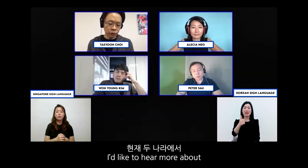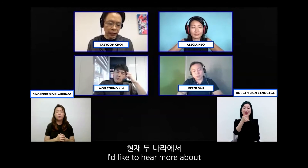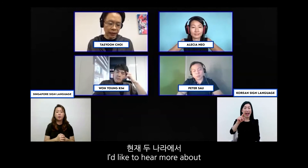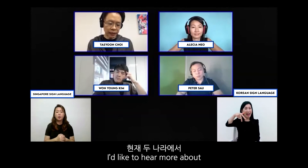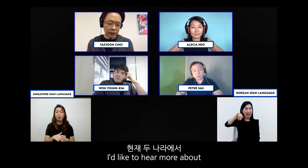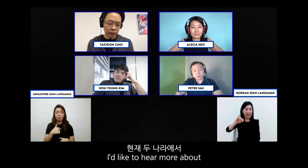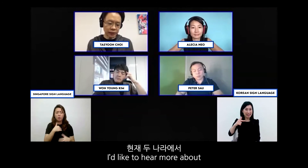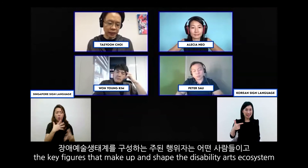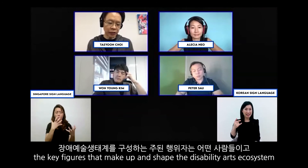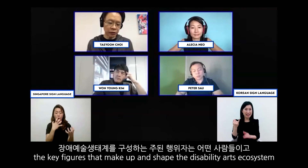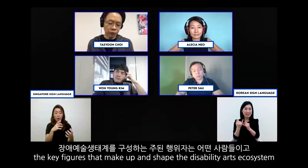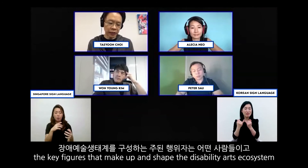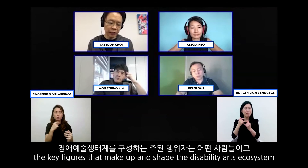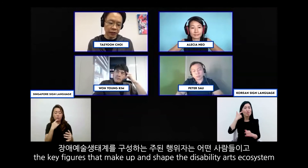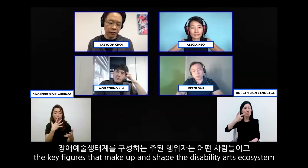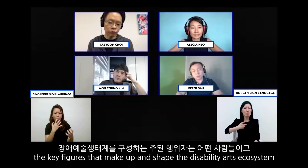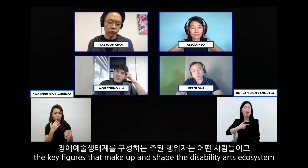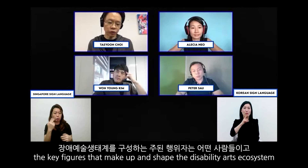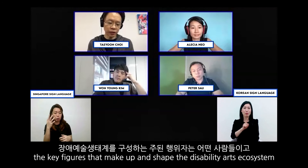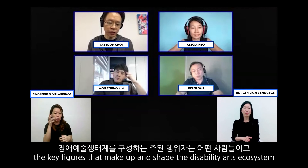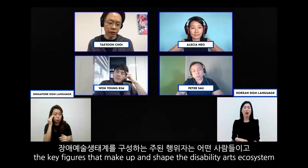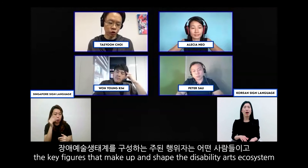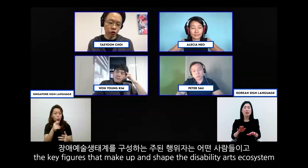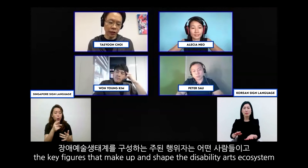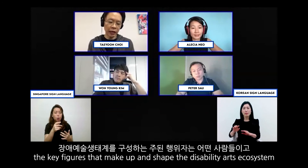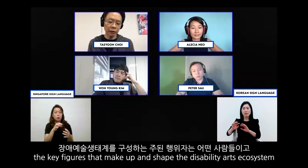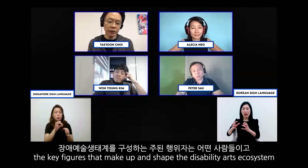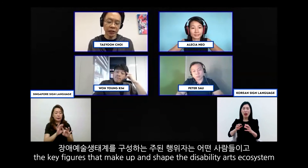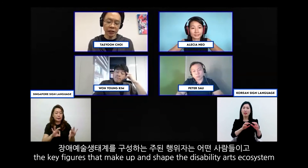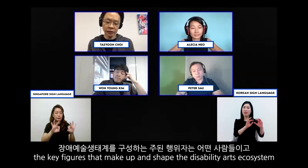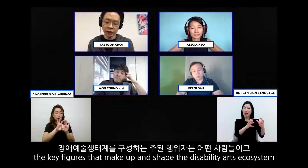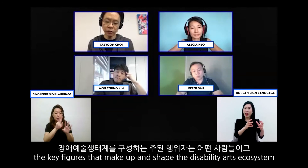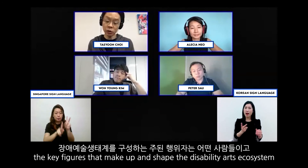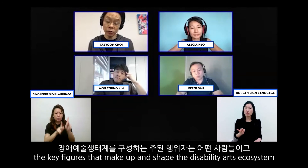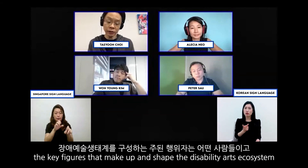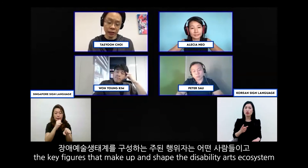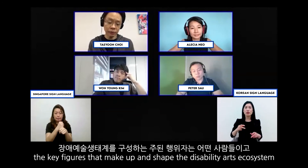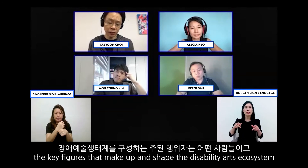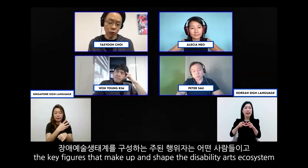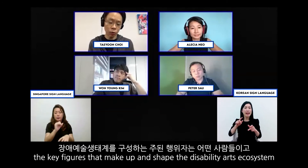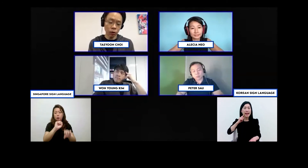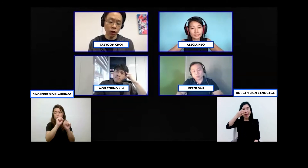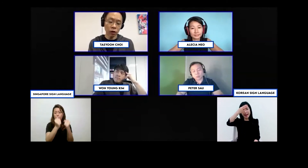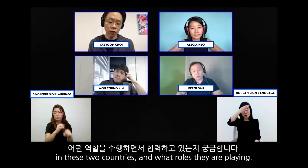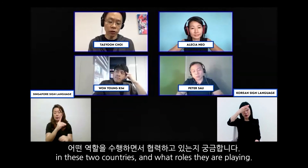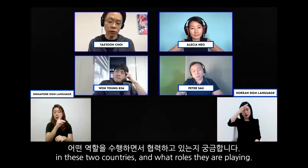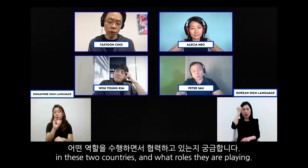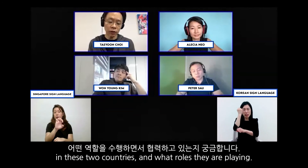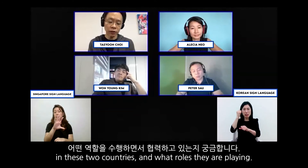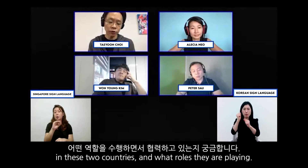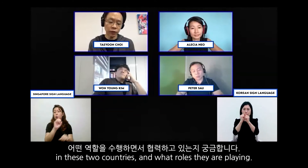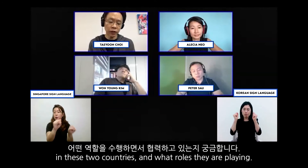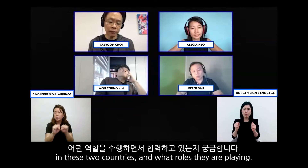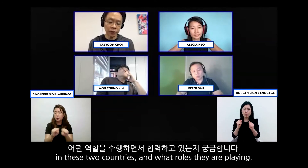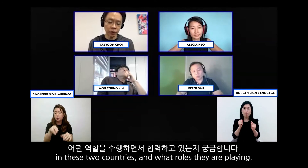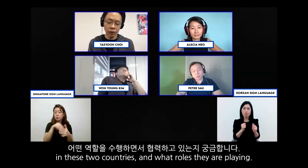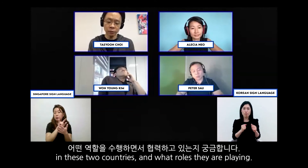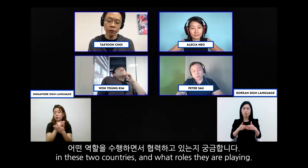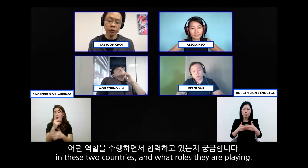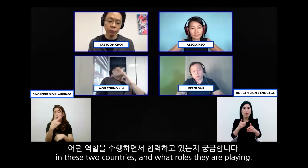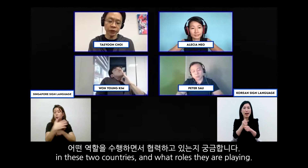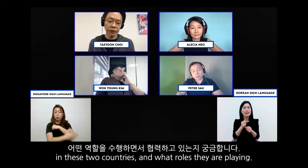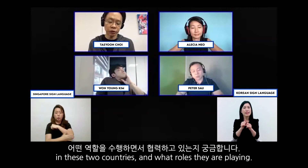현재 두 나라에서 장애예술 생태계를 구성하는 주된 행위자는 어떤 사람들이고 어떤 역할을